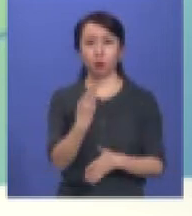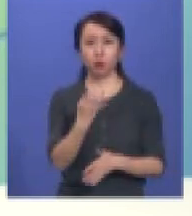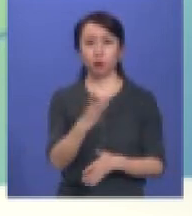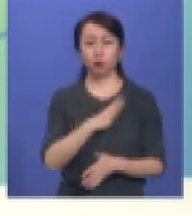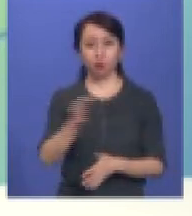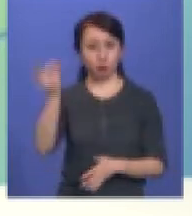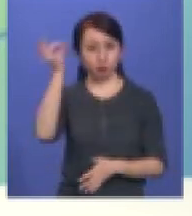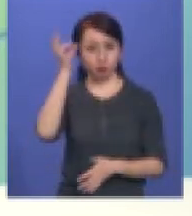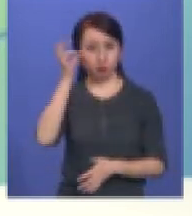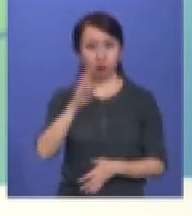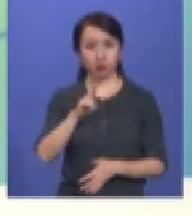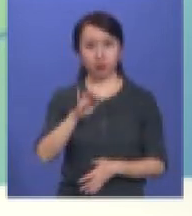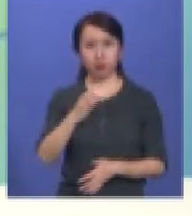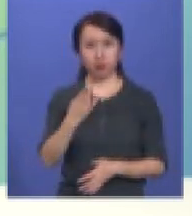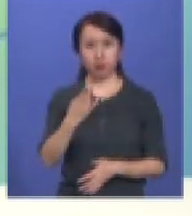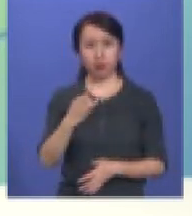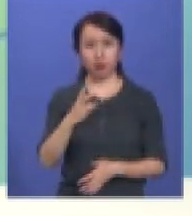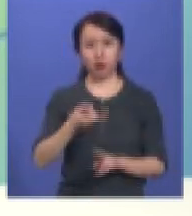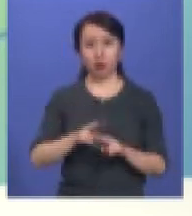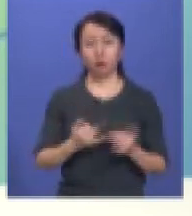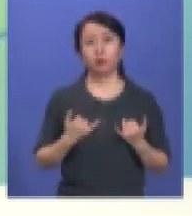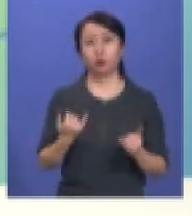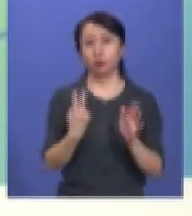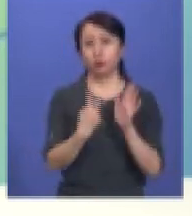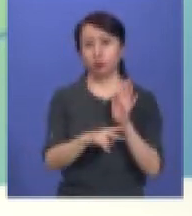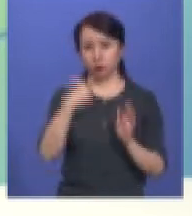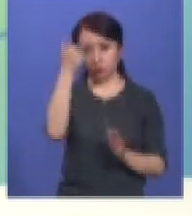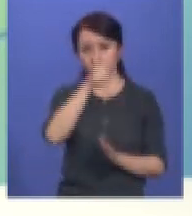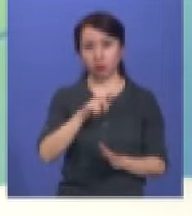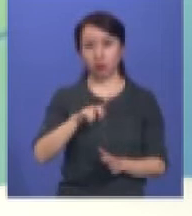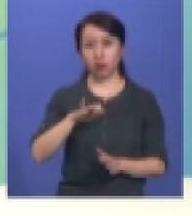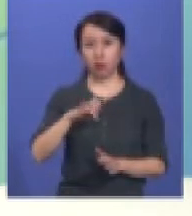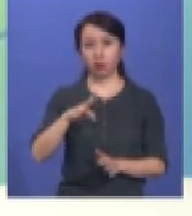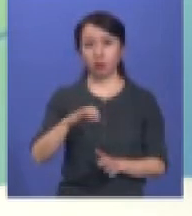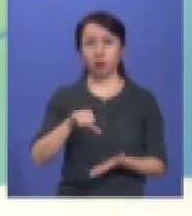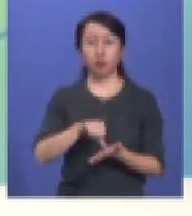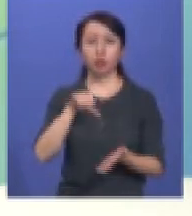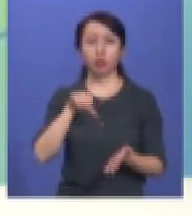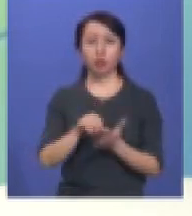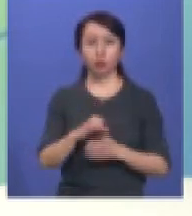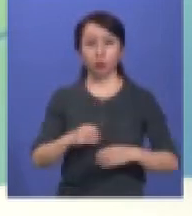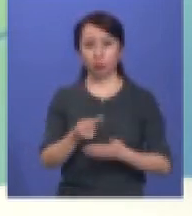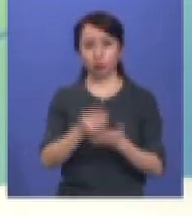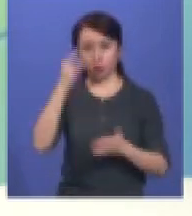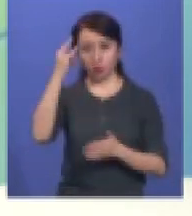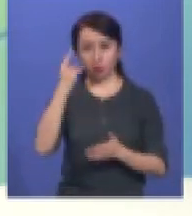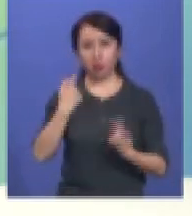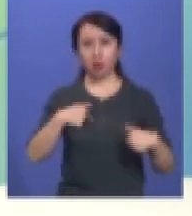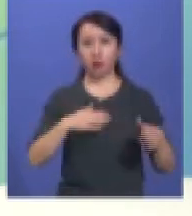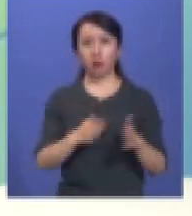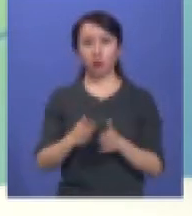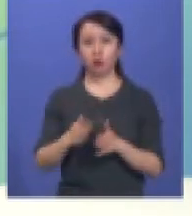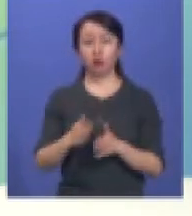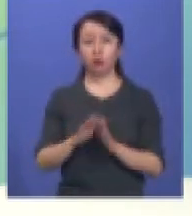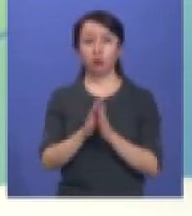вечер памяти за Мананын Шымшырағы, который посвящен 70-летию Зейналы Акимжанова, члену Союза писателей Казахстана. Организован